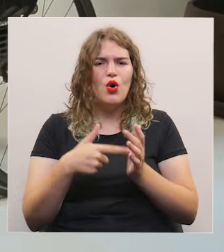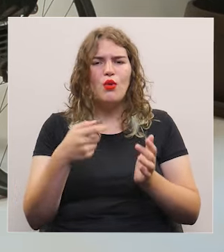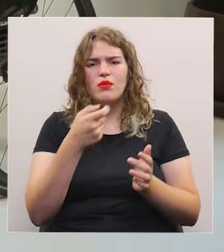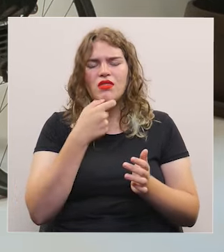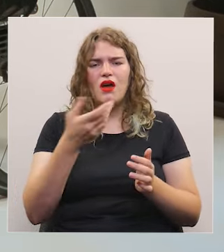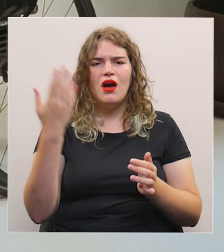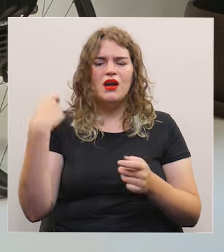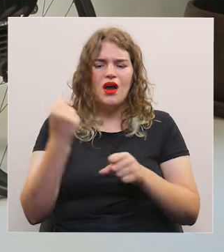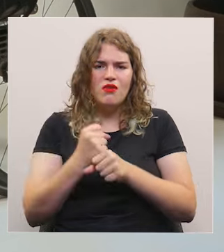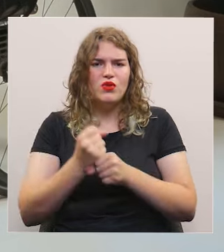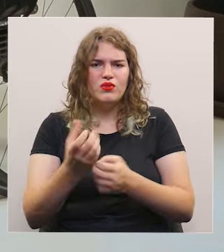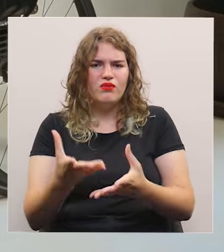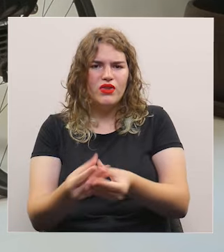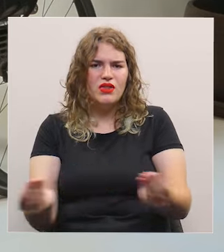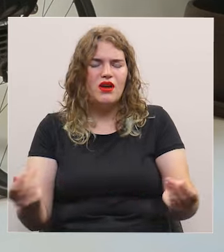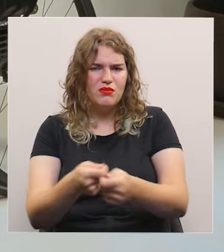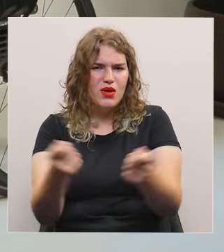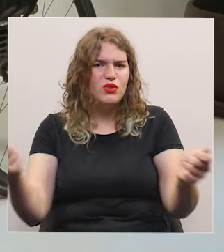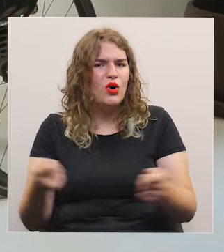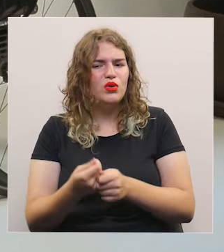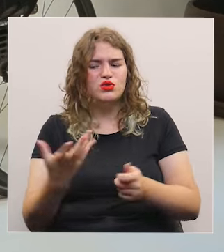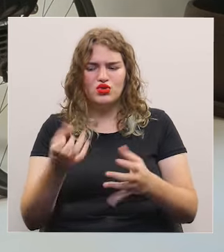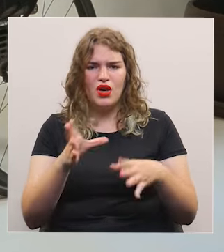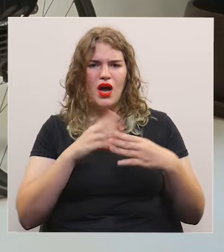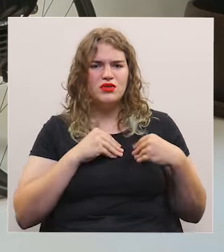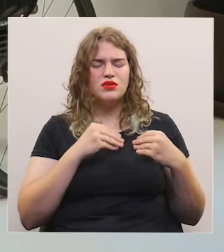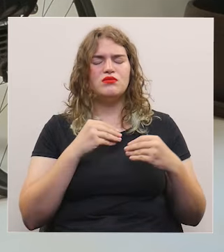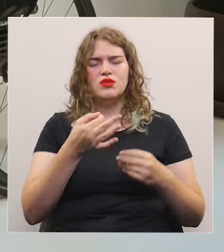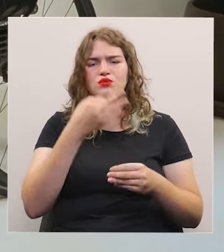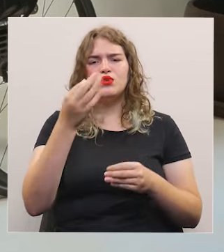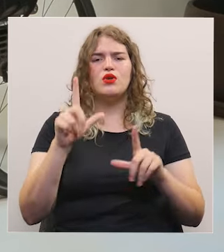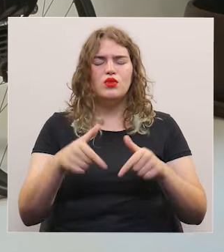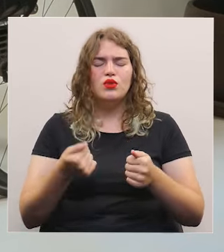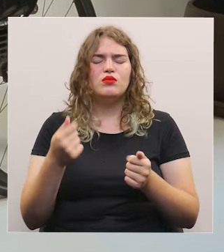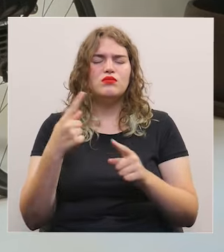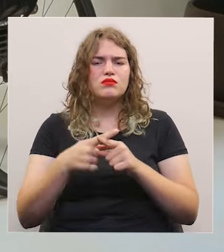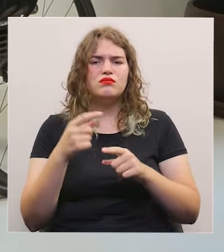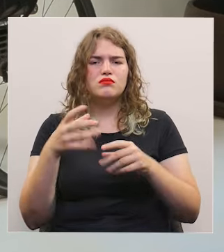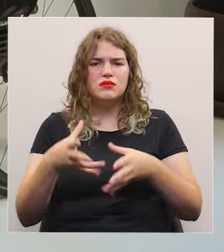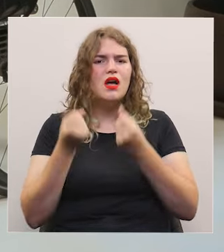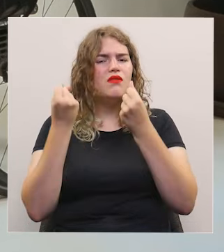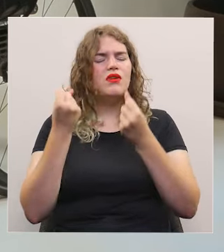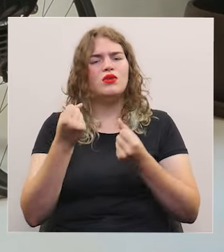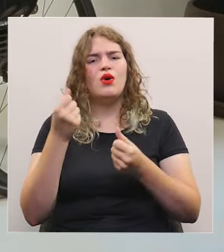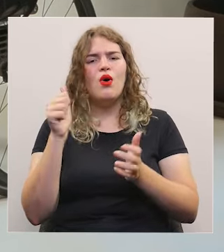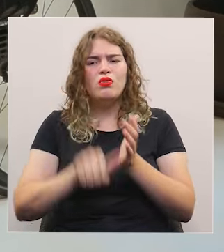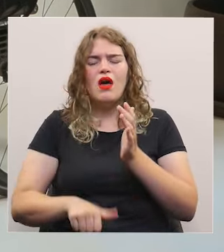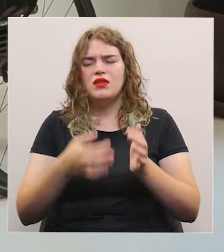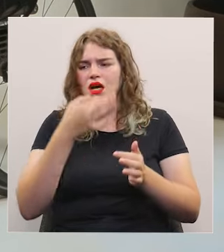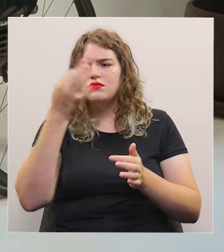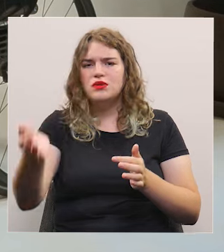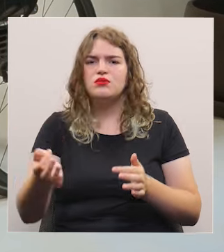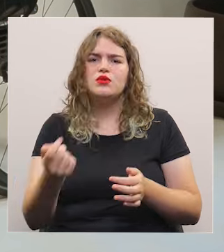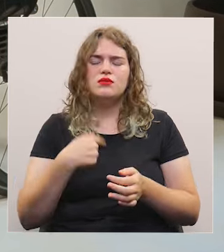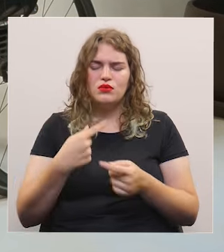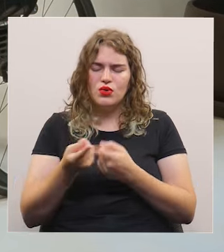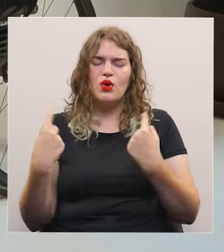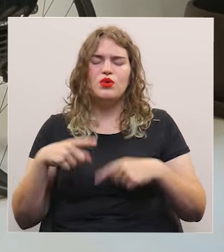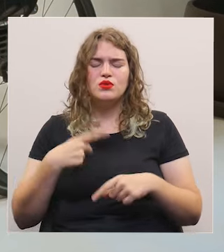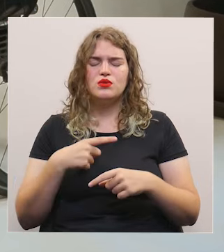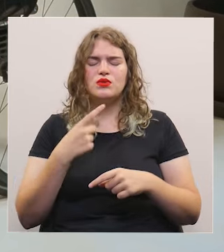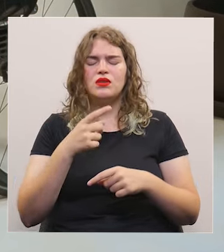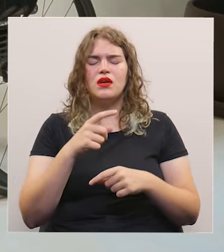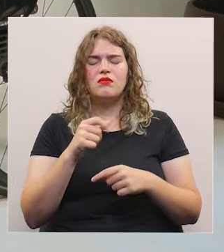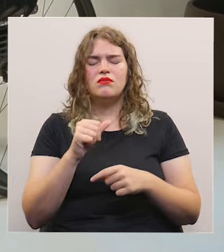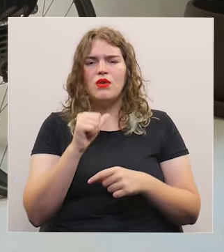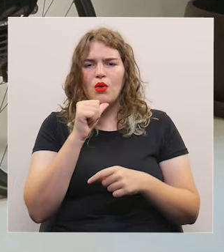ani, ne-a vindecat pe toți. Corect. Toți care îl primim și îl declarăm ca Domn și Mântuitor, odată declarat, noi suntem